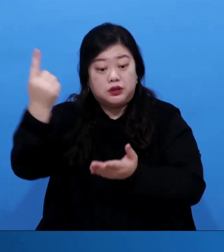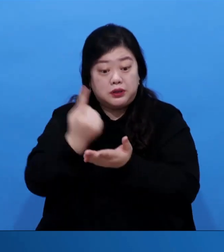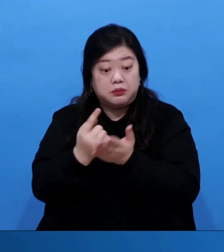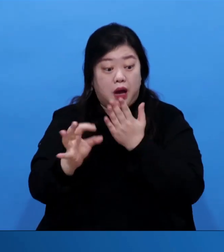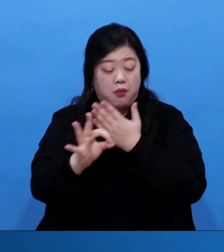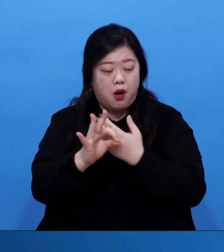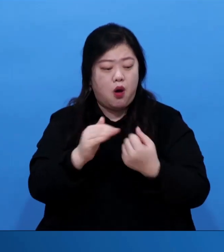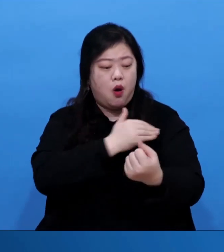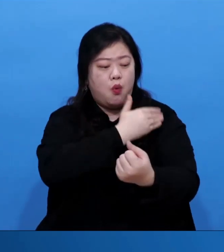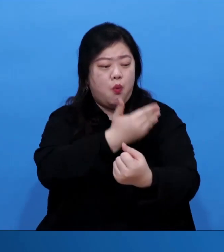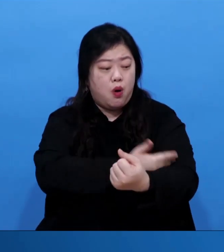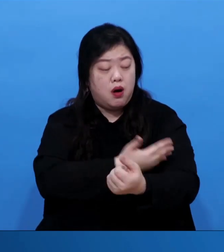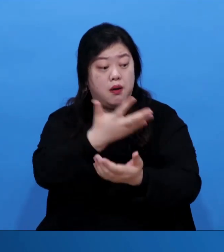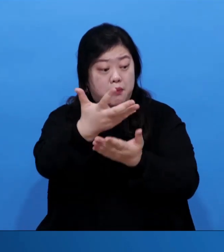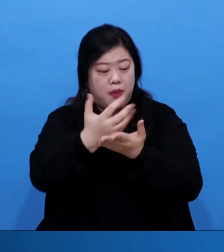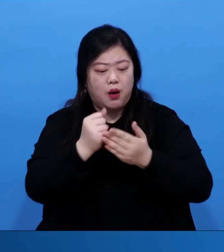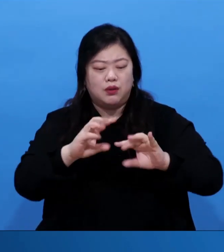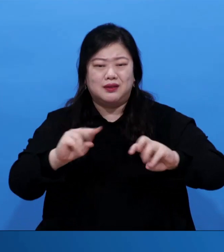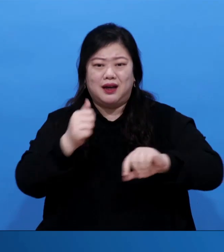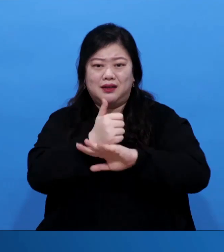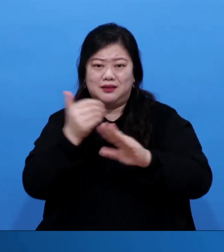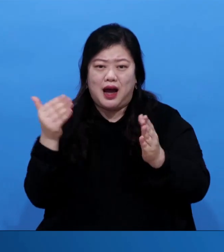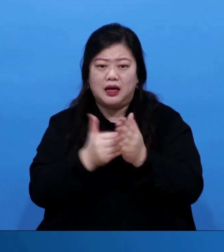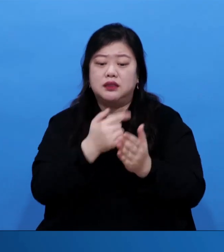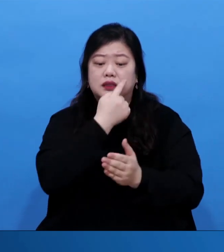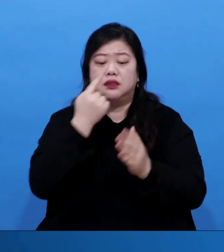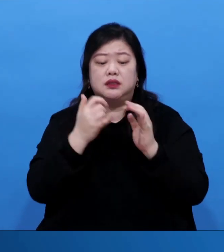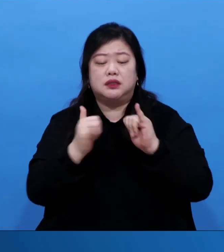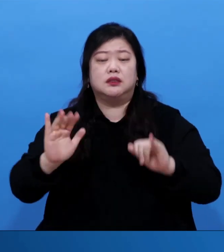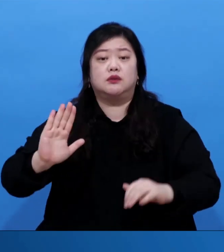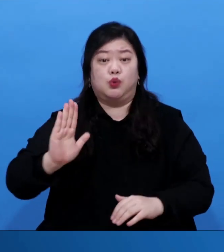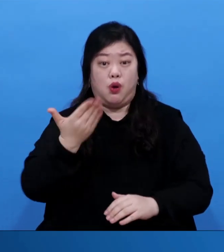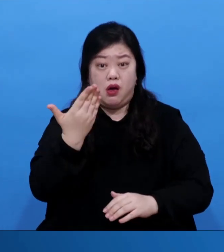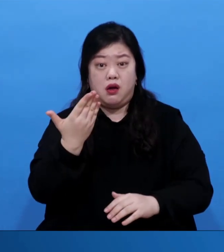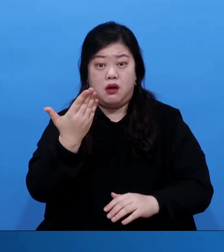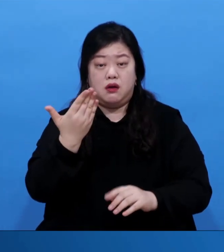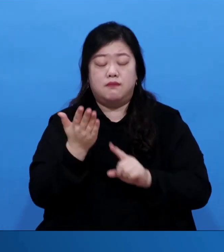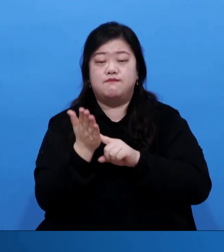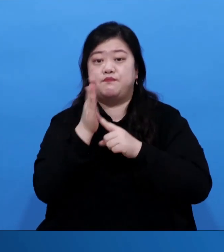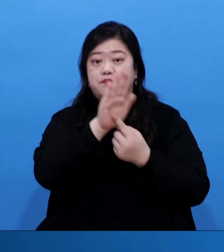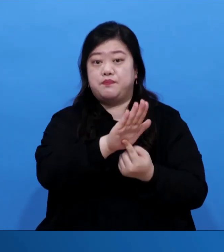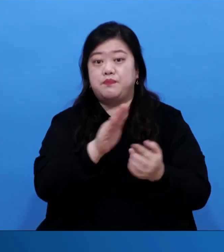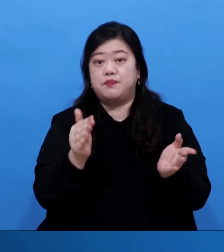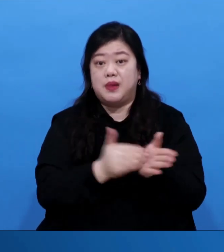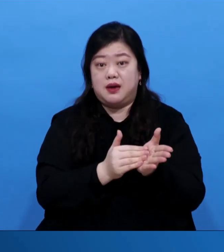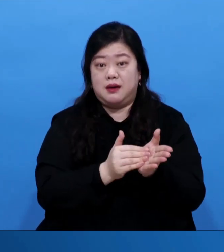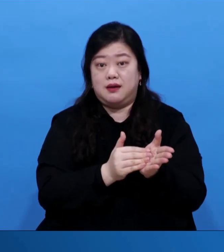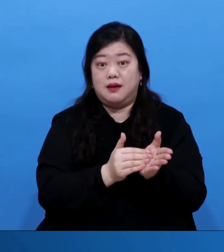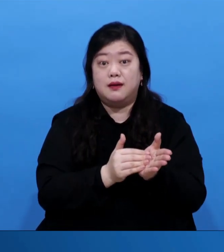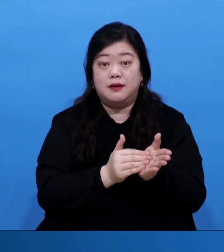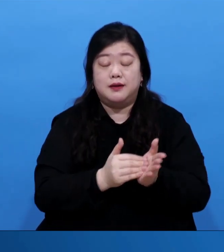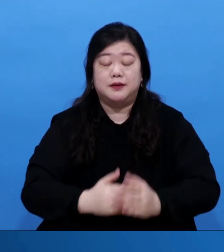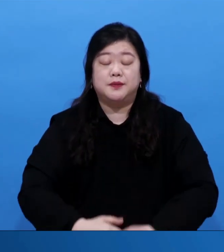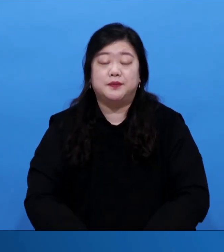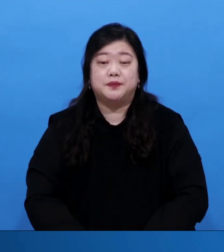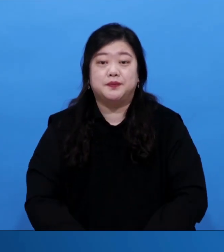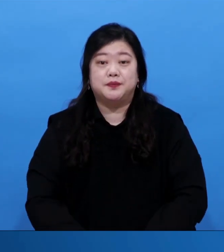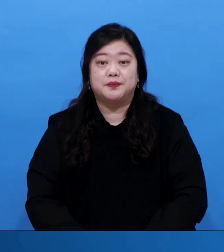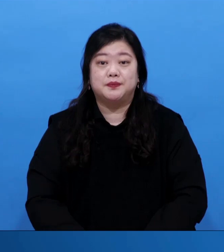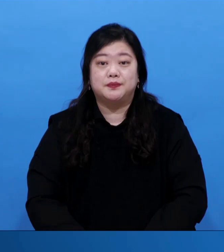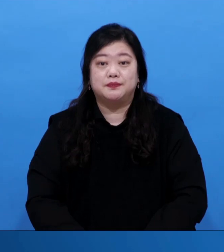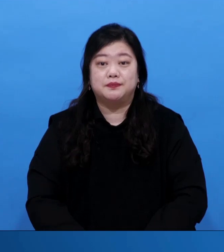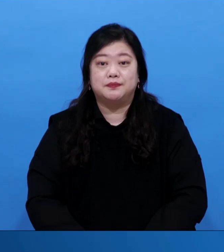받고 땅 끝까지 증인이 되리라. That is not for you to know, but you receive power when the Holy Spirit comes come upon you, and you are my witnesses to the end of the earth.